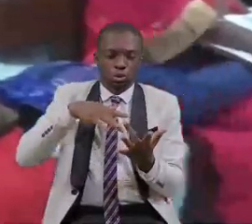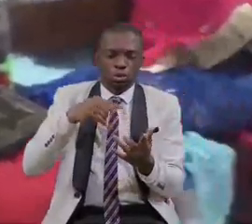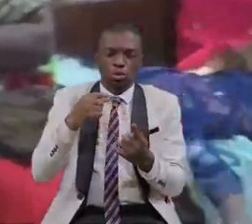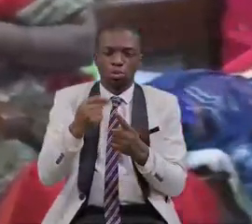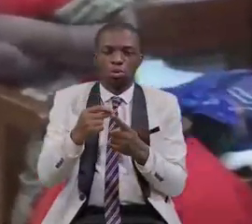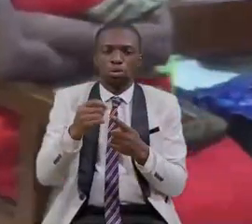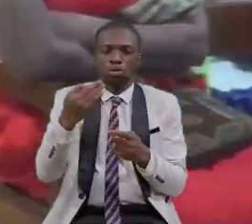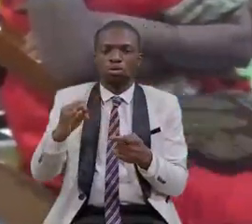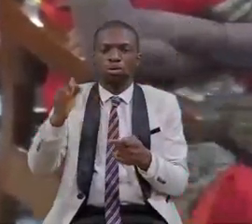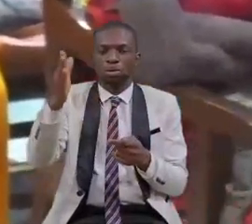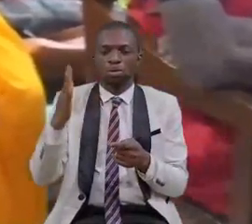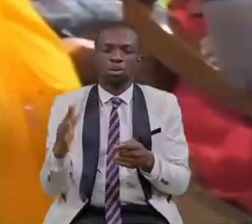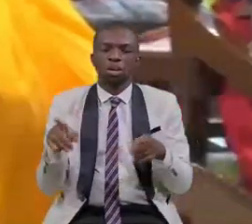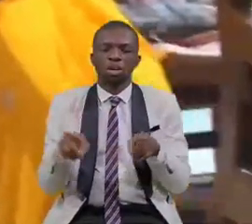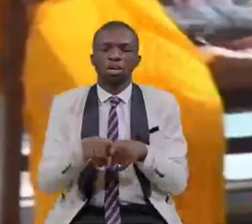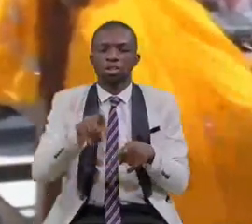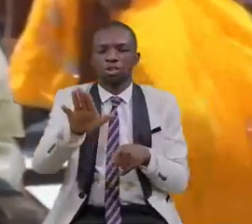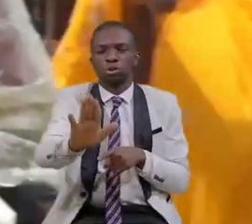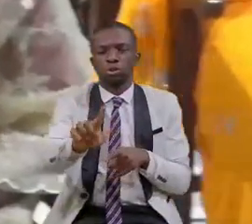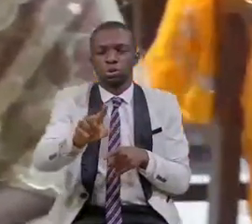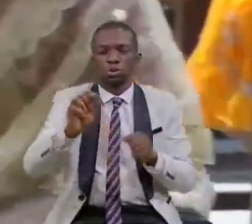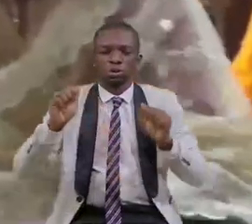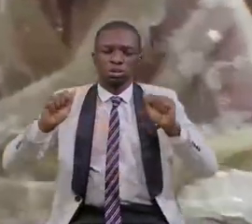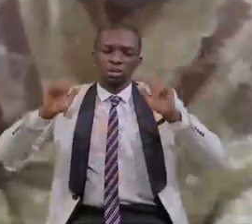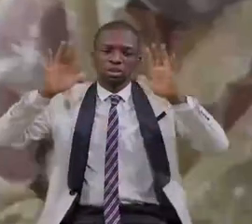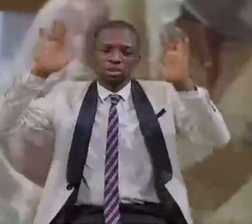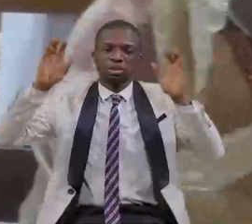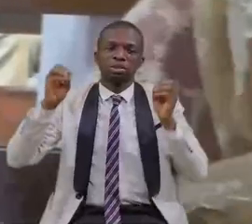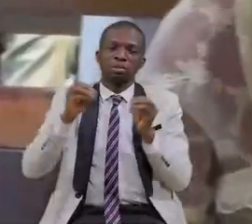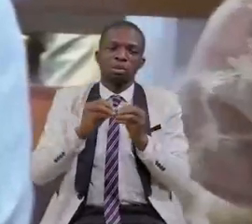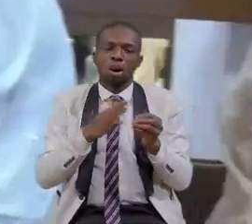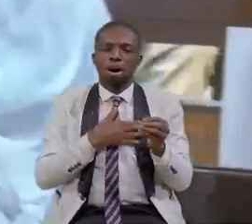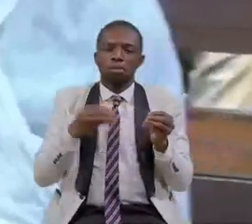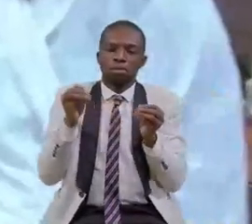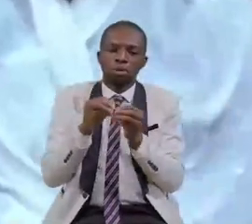Dieu, comme vous vous soumettez de plus à Dieu,